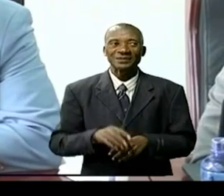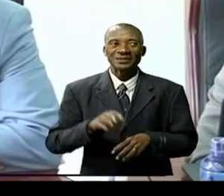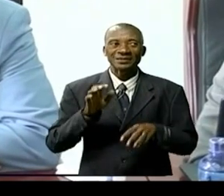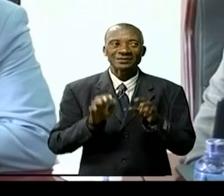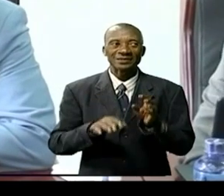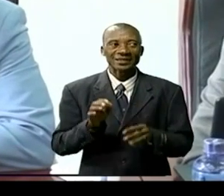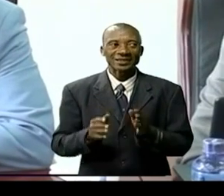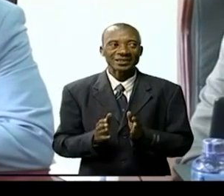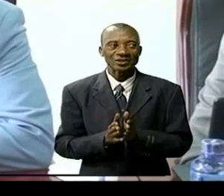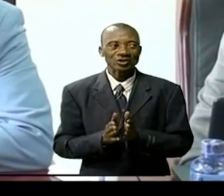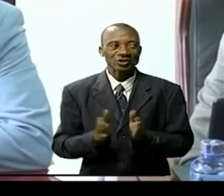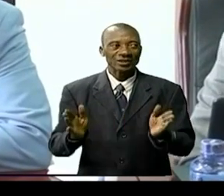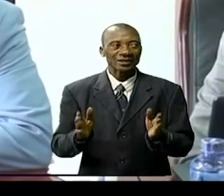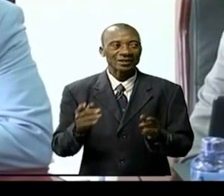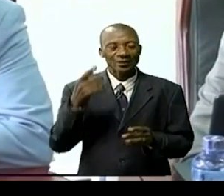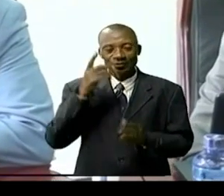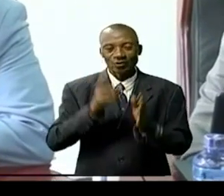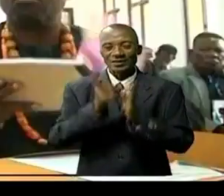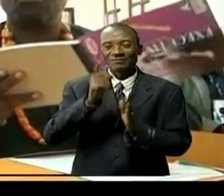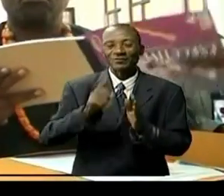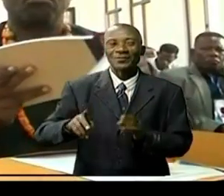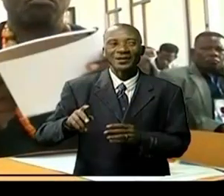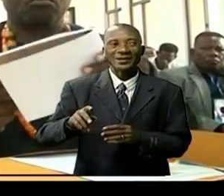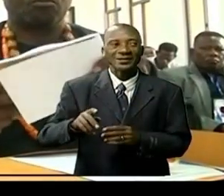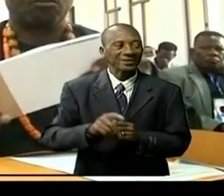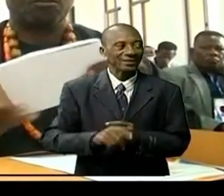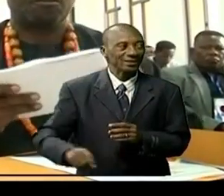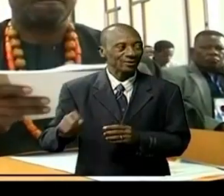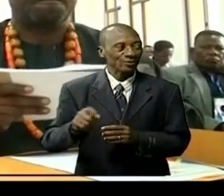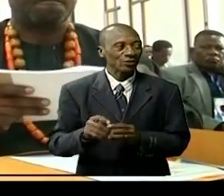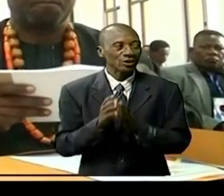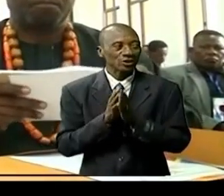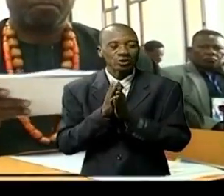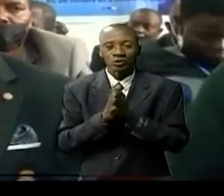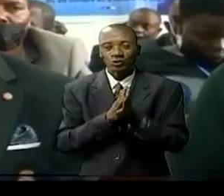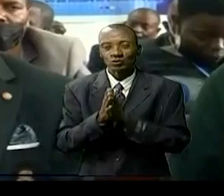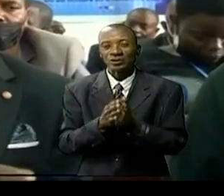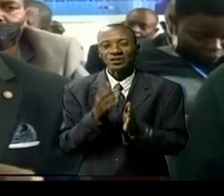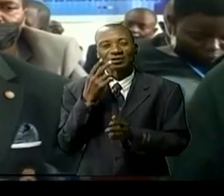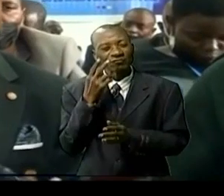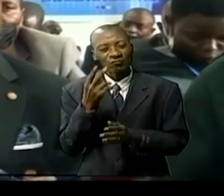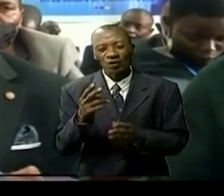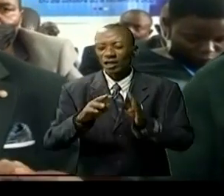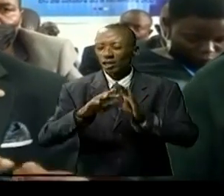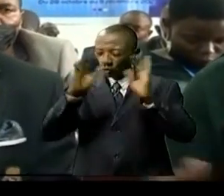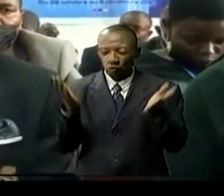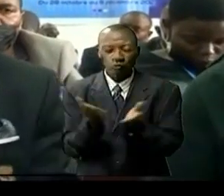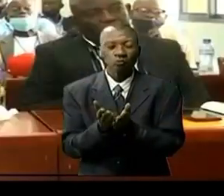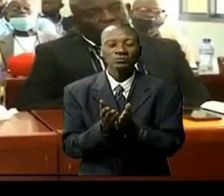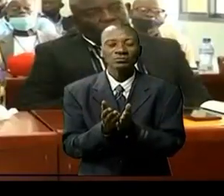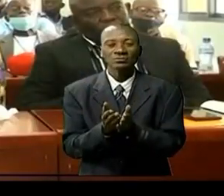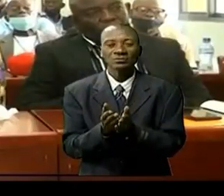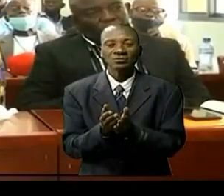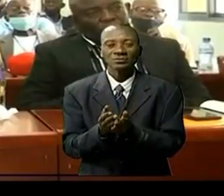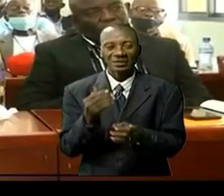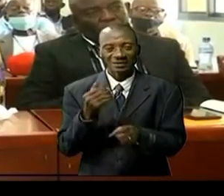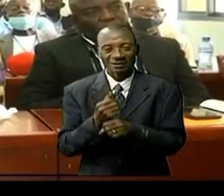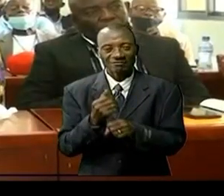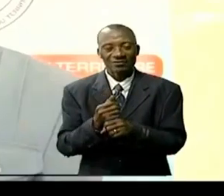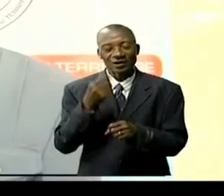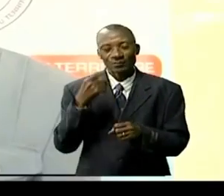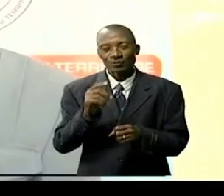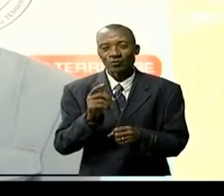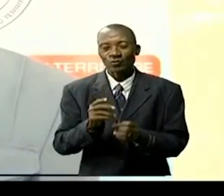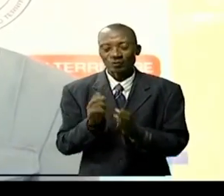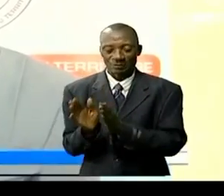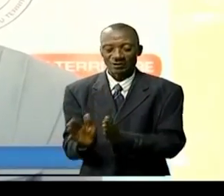territoire jean pierre coudroy mme hasina a souhaité voir à la portée de tous les outils de planification socio-économique et spatiales